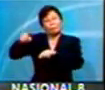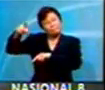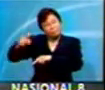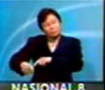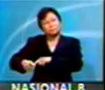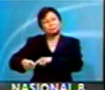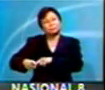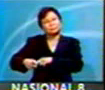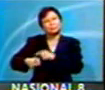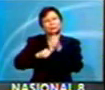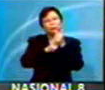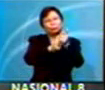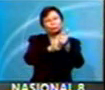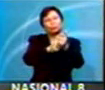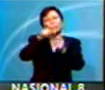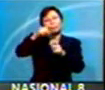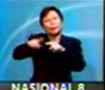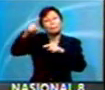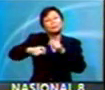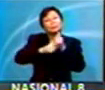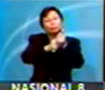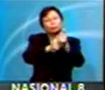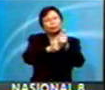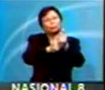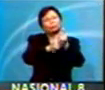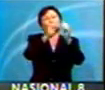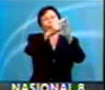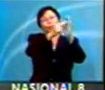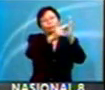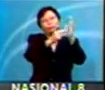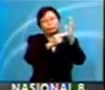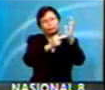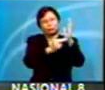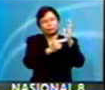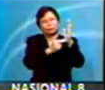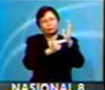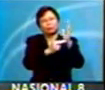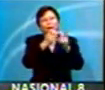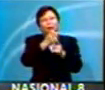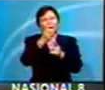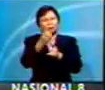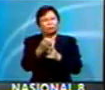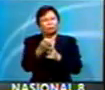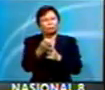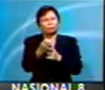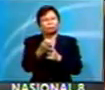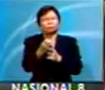mestilah berdasarkan pada lunas-lunas undang-undang atupun